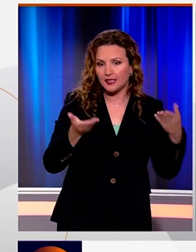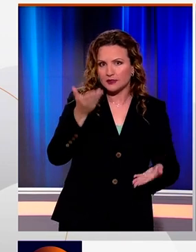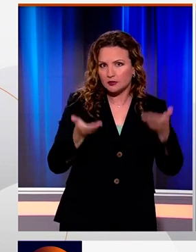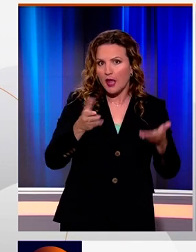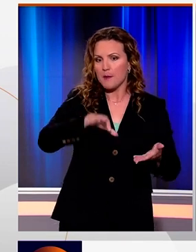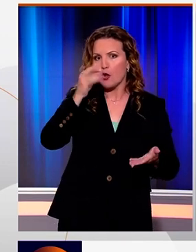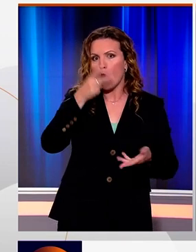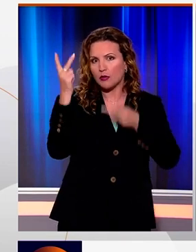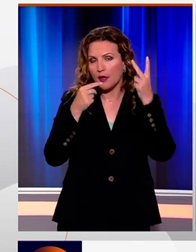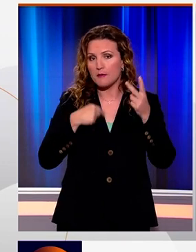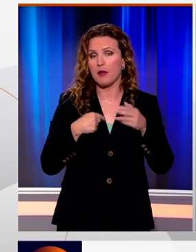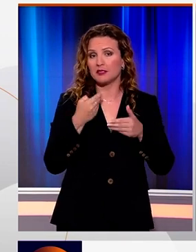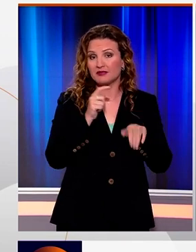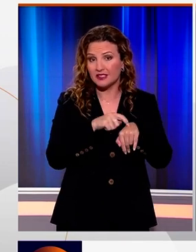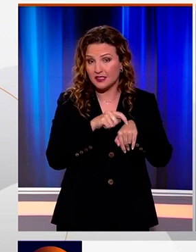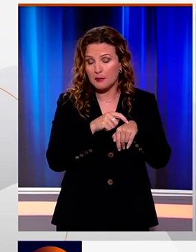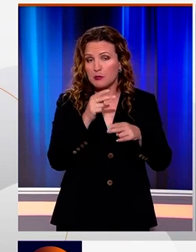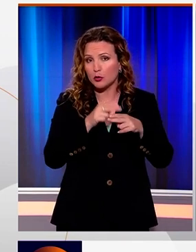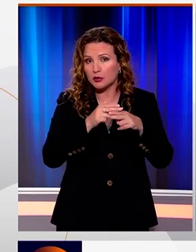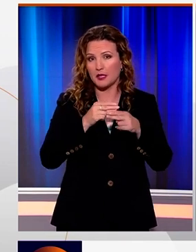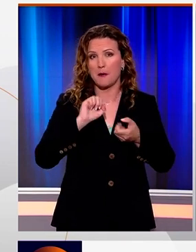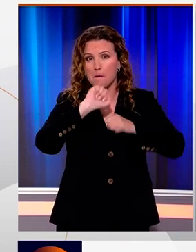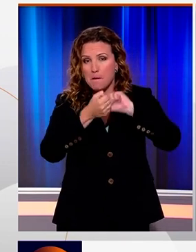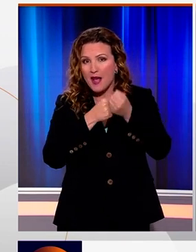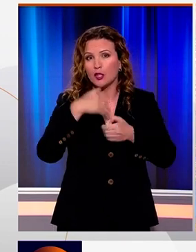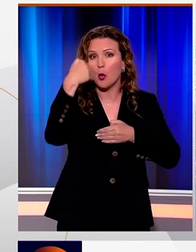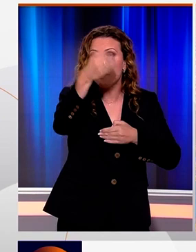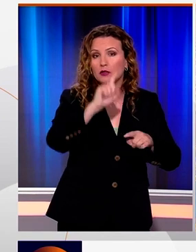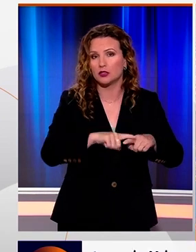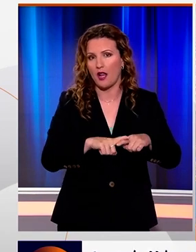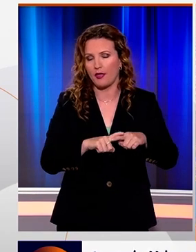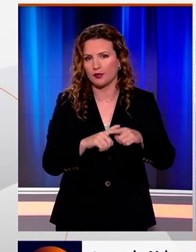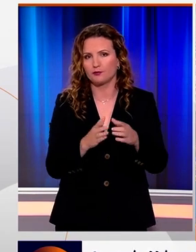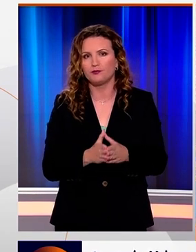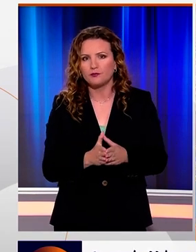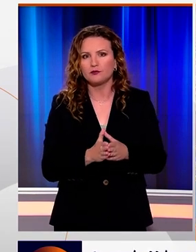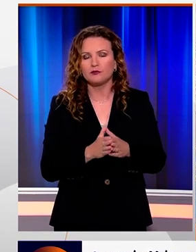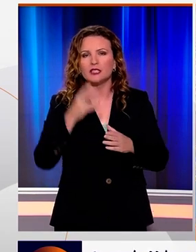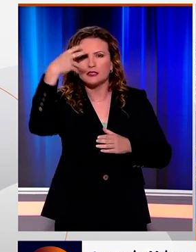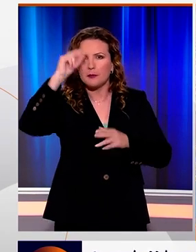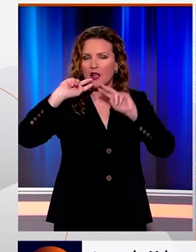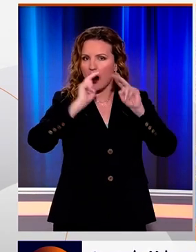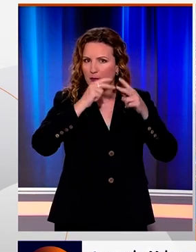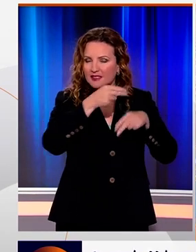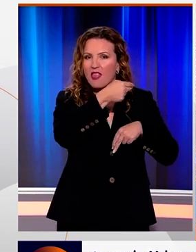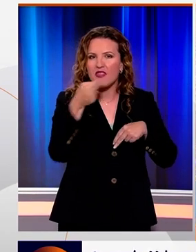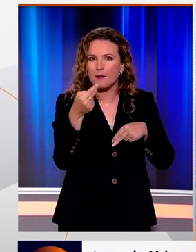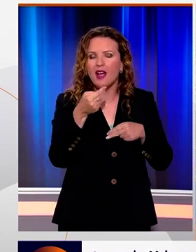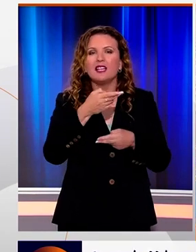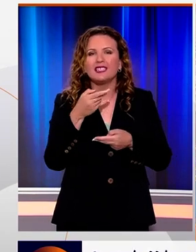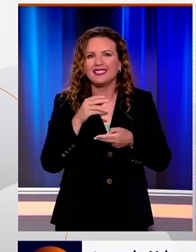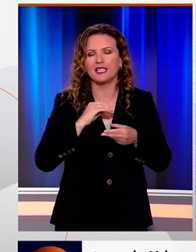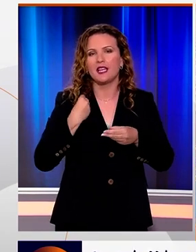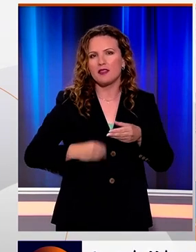ΣΥΡΙΖΑ. Είμαστε μπροστά σε μια κρίσιμη μάχη για το μέλλον αυτού του τόπου. Δεικτικό αλλά και σαφέστατο σχόλιο του Αλέξη Τσίπρα για την υπόθεση